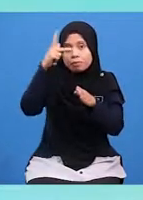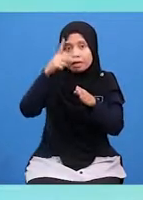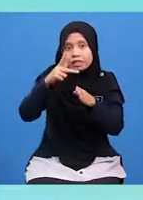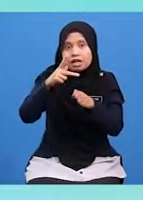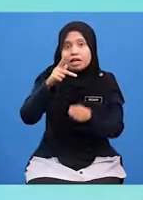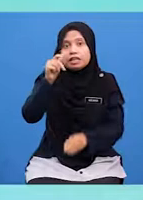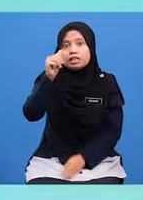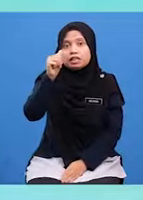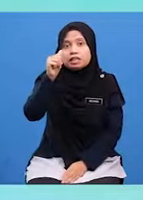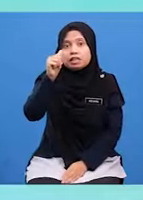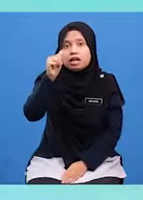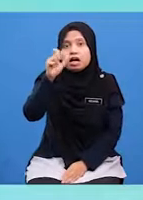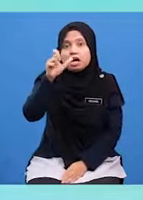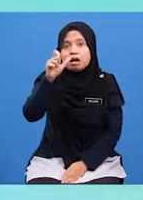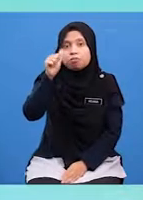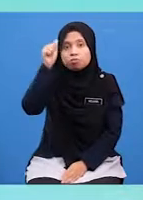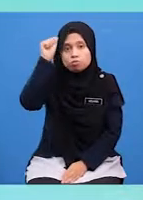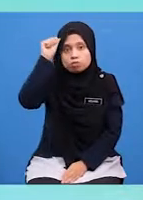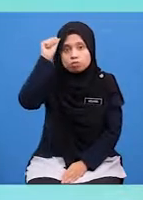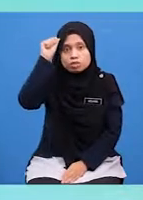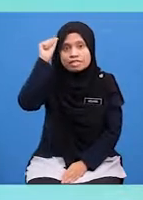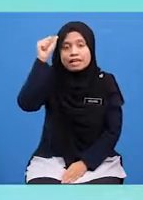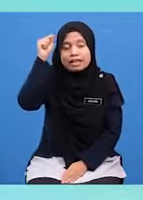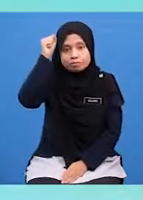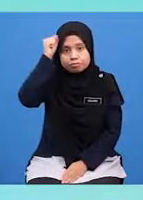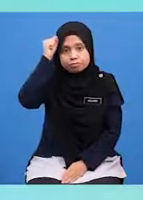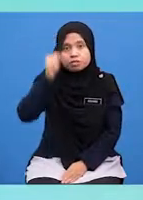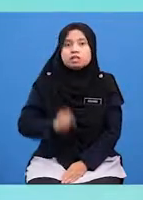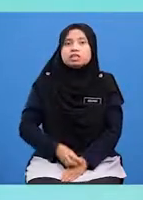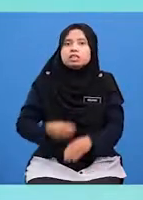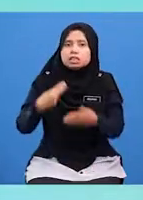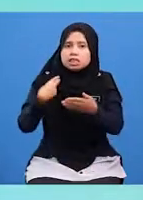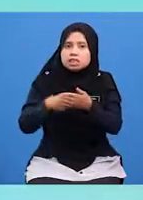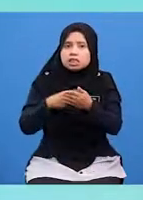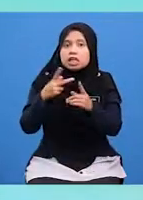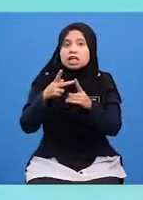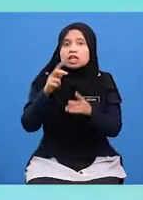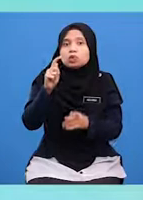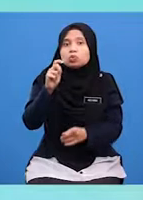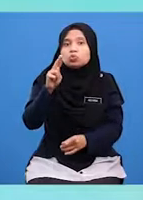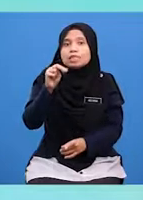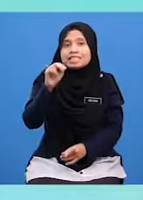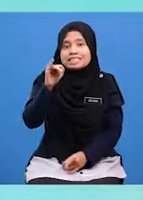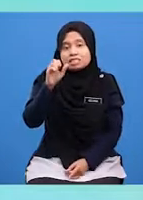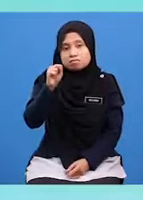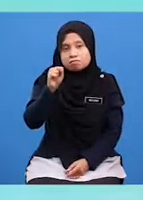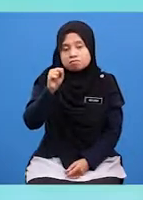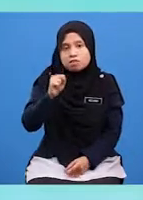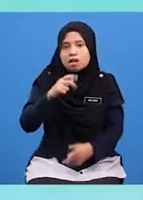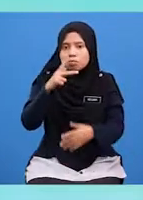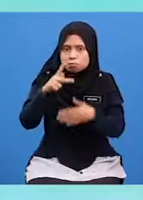Al-Yusuf, melalui kota terkenal di utara Afrika hingga ke Tunis. Pada peringkat